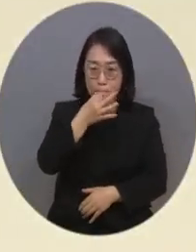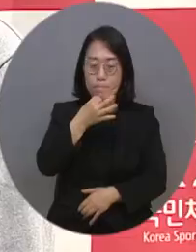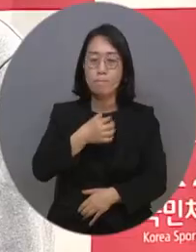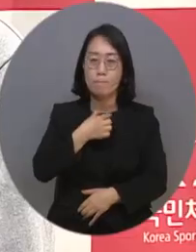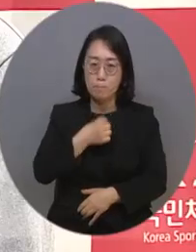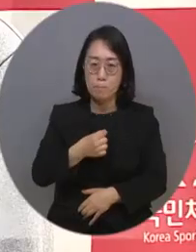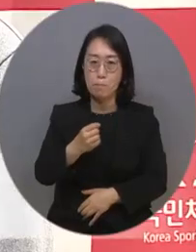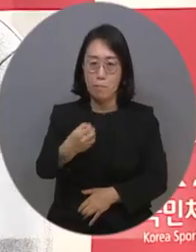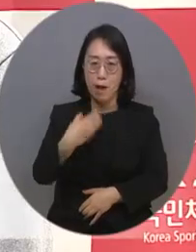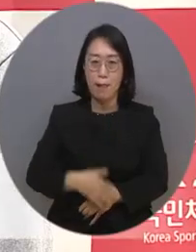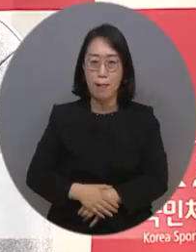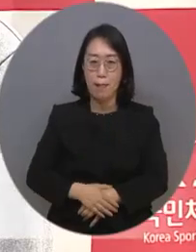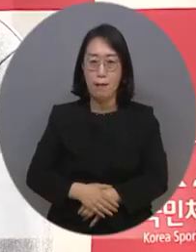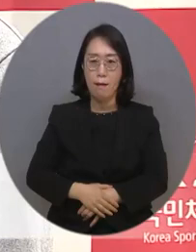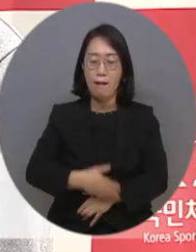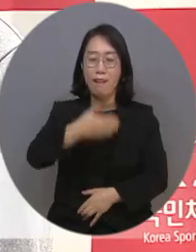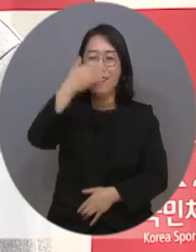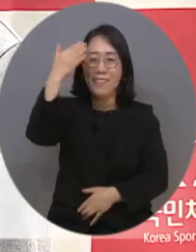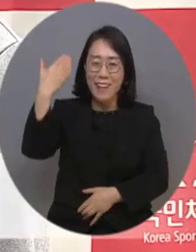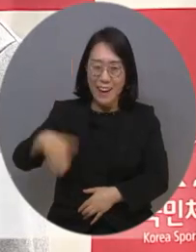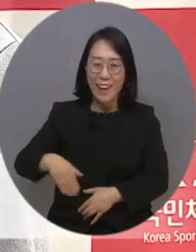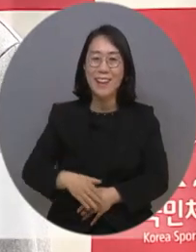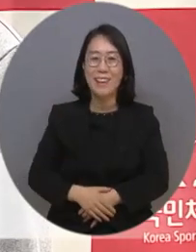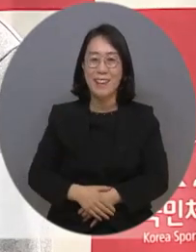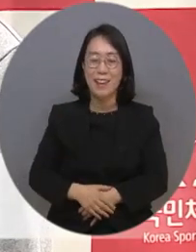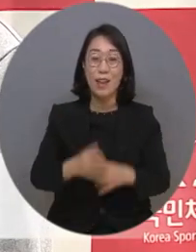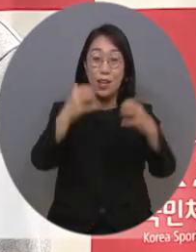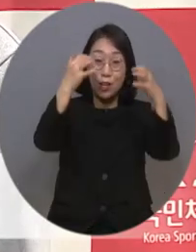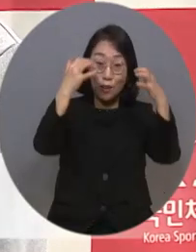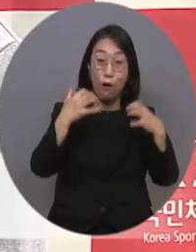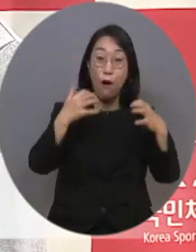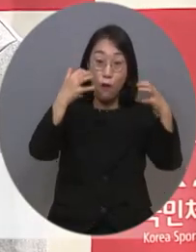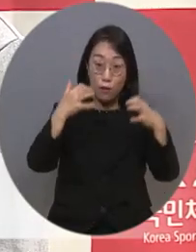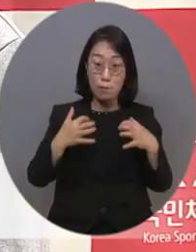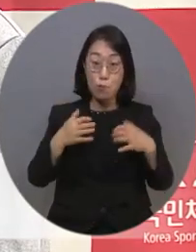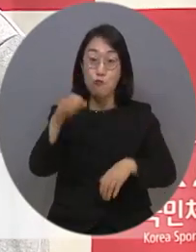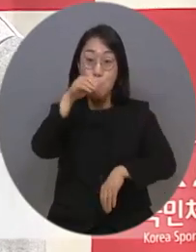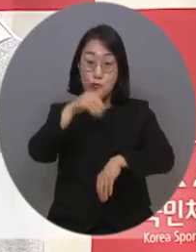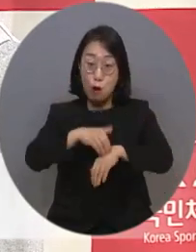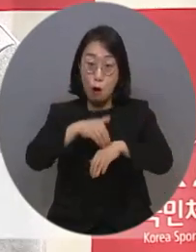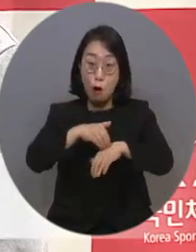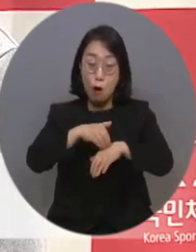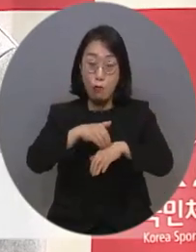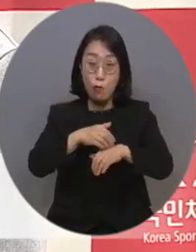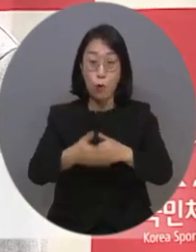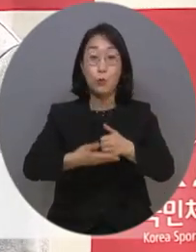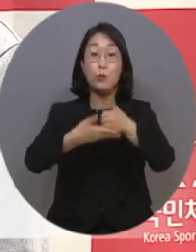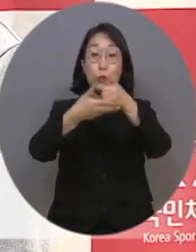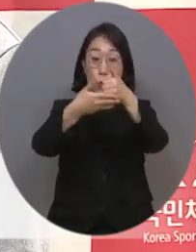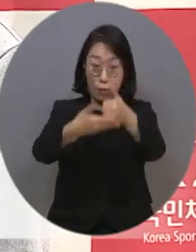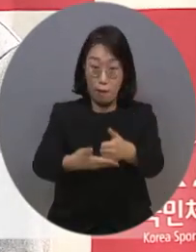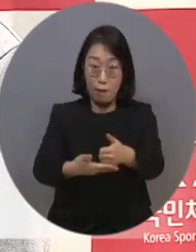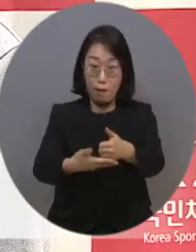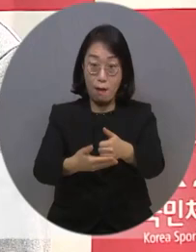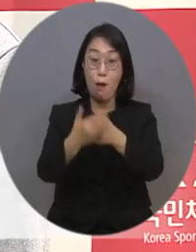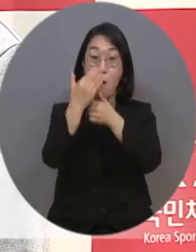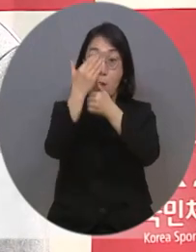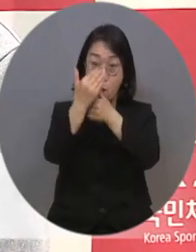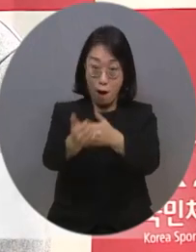했습니다 운좋게 되게 하기 캠프 2001년에서는 하객 캠프 거기